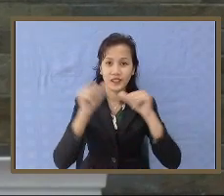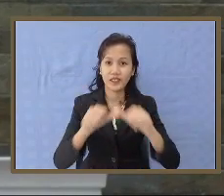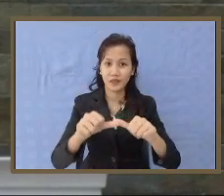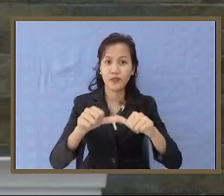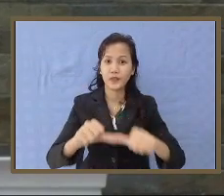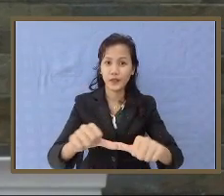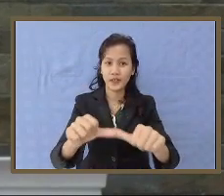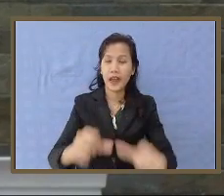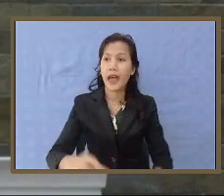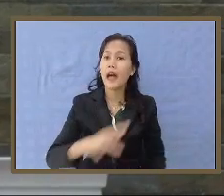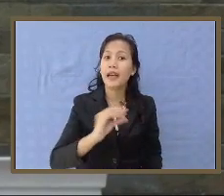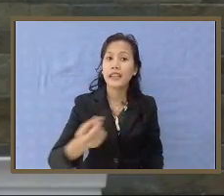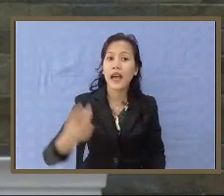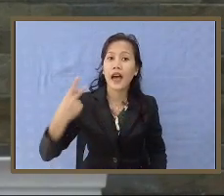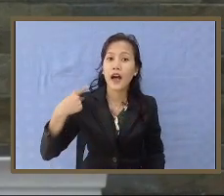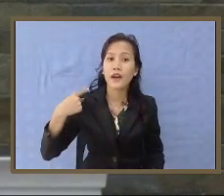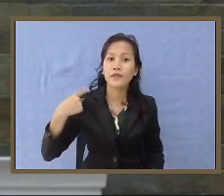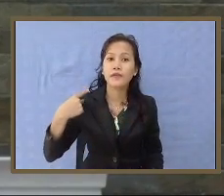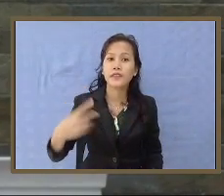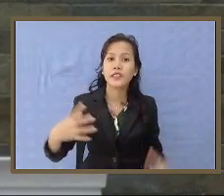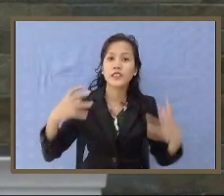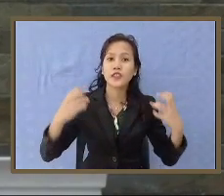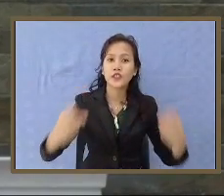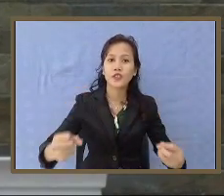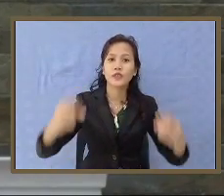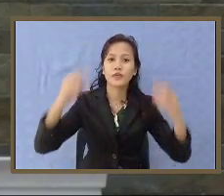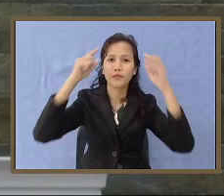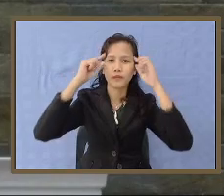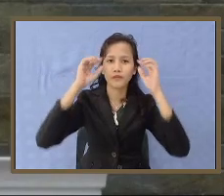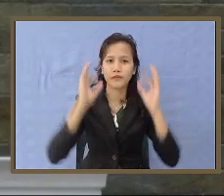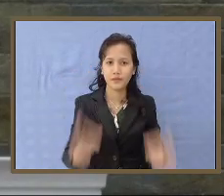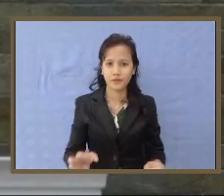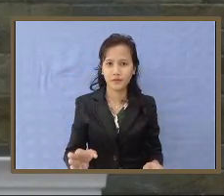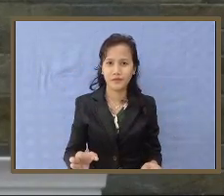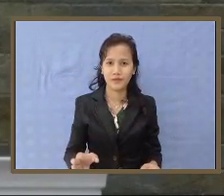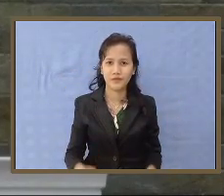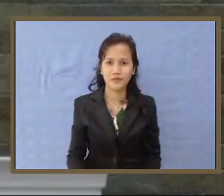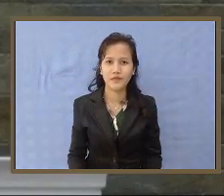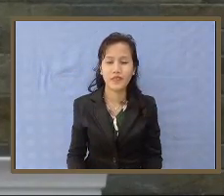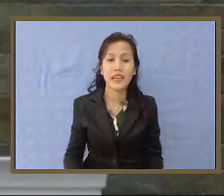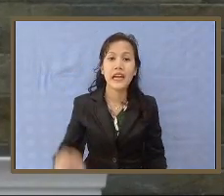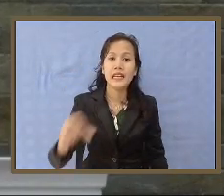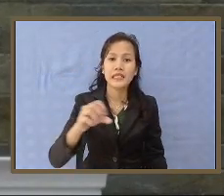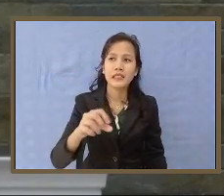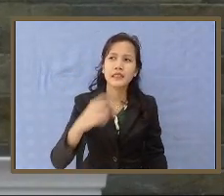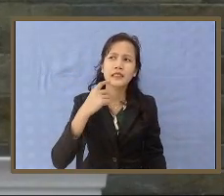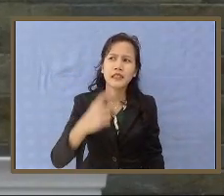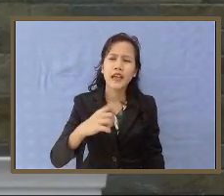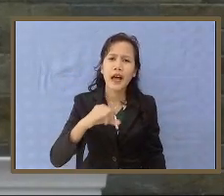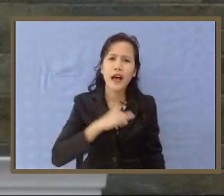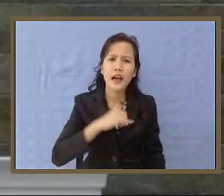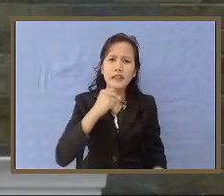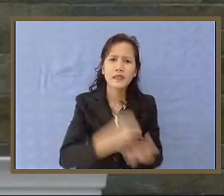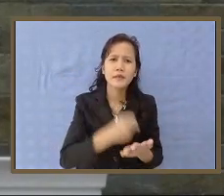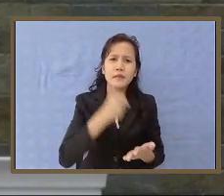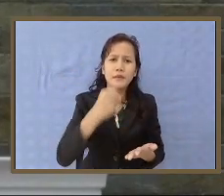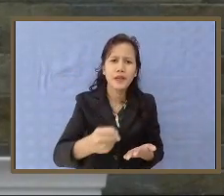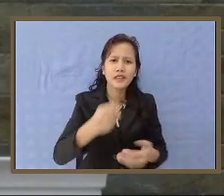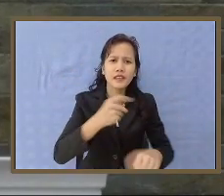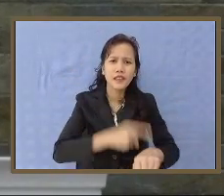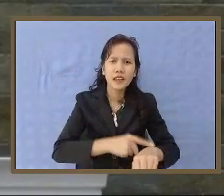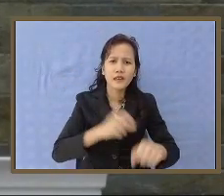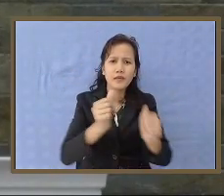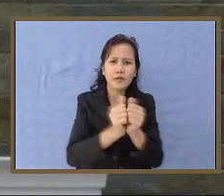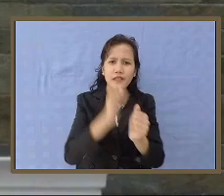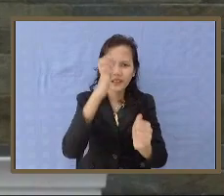determinado kayo na I will spend time with God. Amen. Our family will